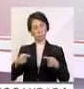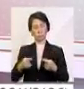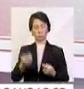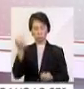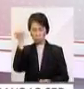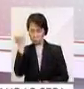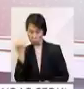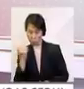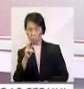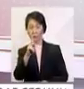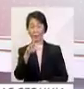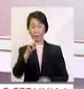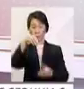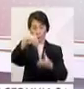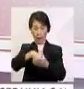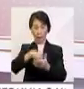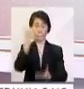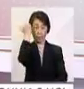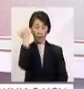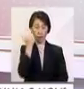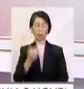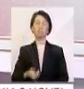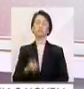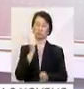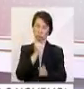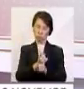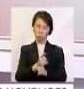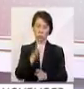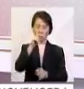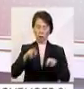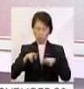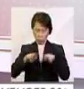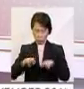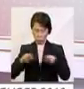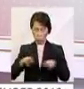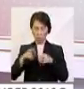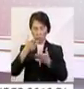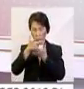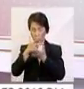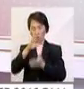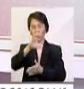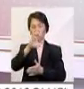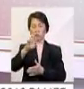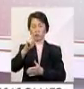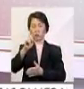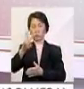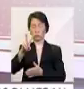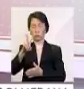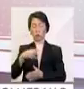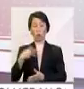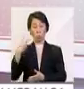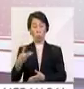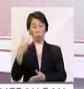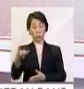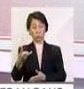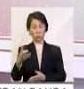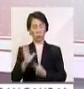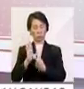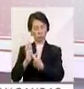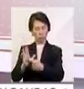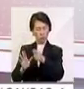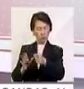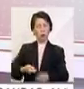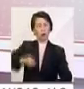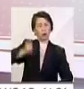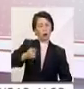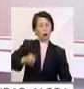perbicaraan sesuatu kes di mahkamah. Ya betul tu. Namun satu rakaman kamera litar tertutup dalam mahkamah di Washington menunjukkan